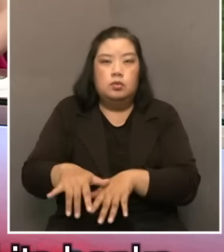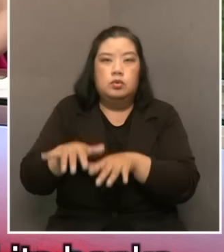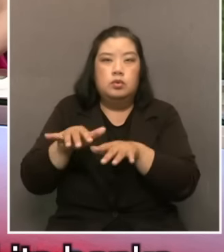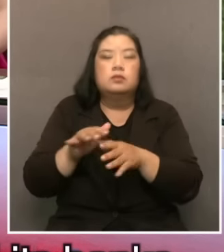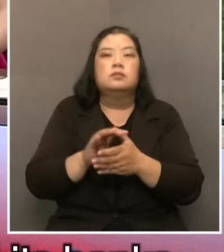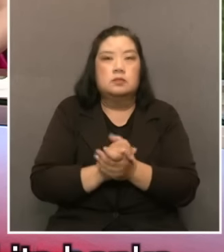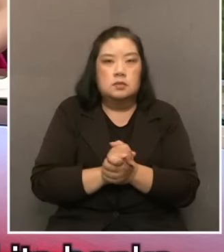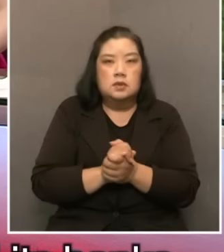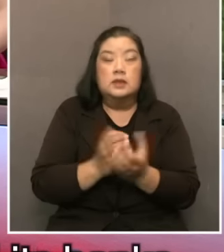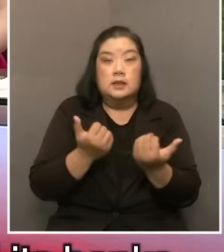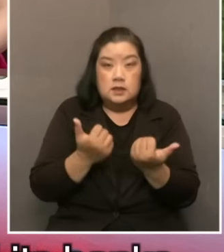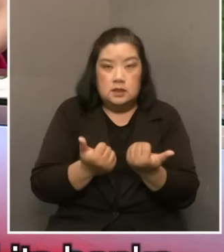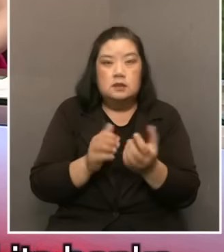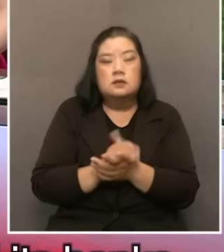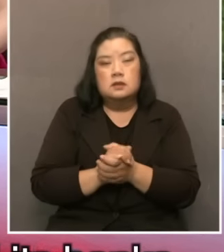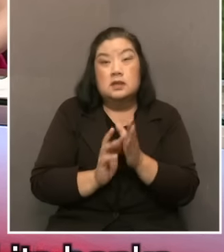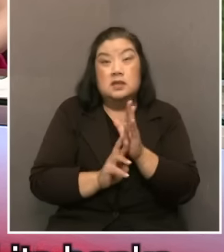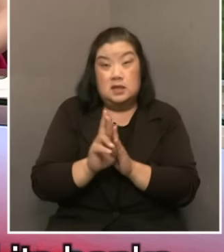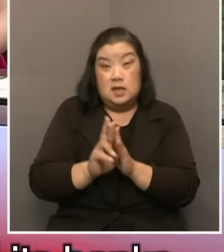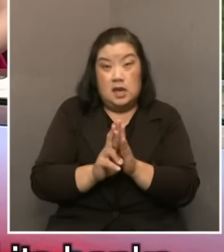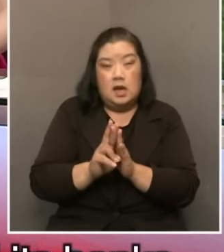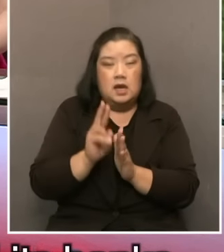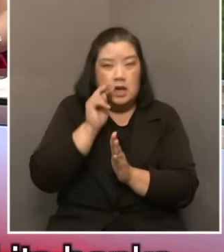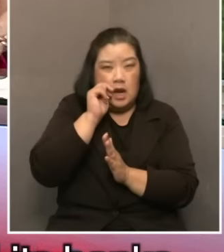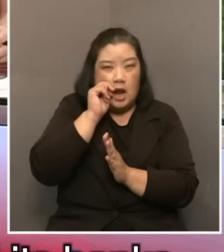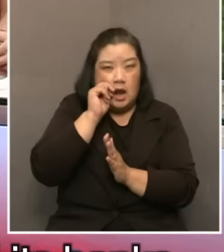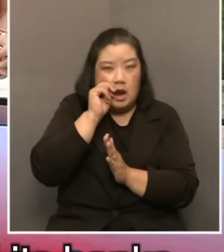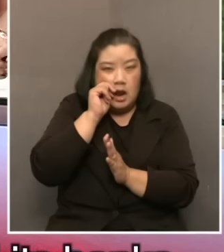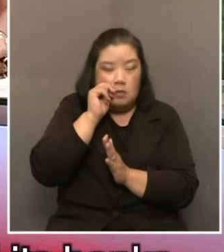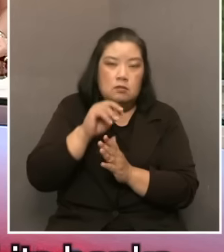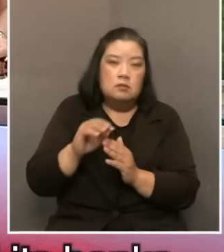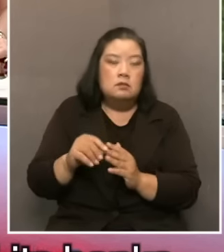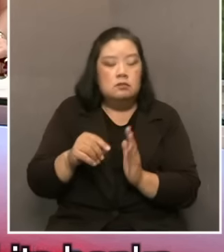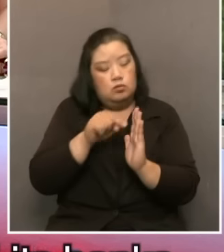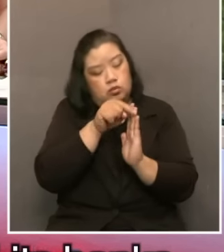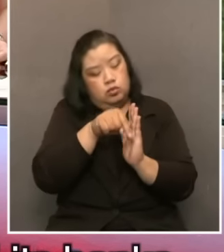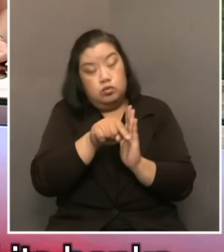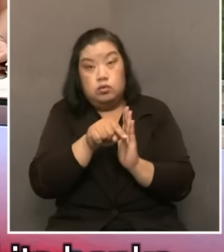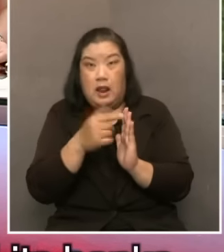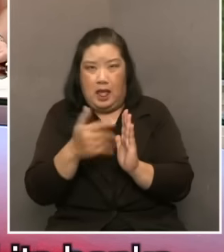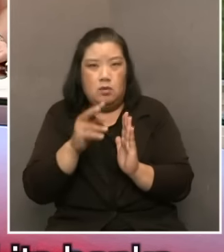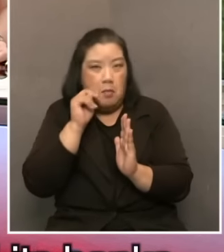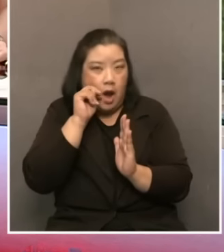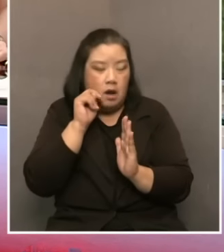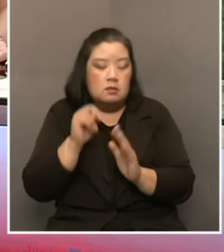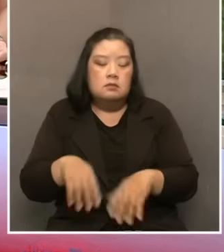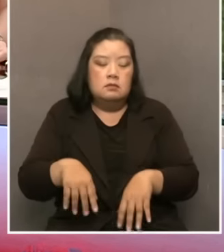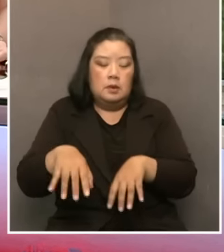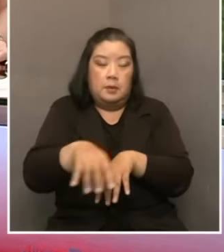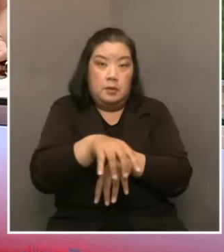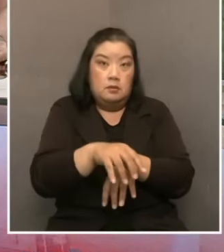เชียงรายนะคะน้ำในแม่น้ำโขงก็เอ่อล้นค่ะเข้าท่วมบ้านเรือมประชาชนบางส่วนแล้ว